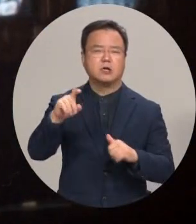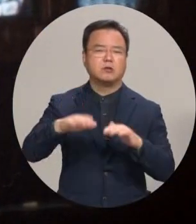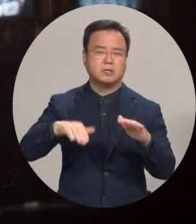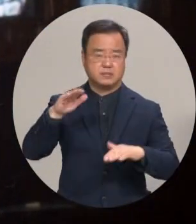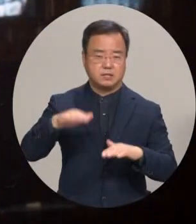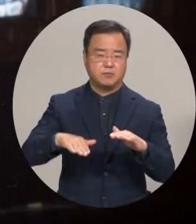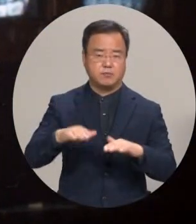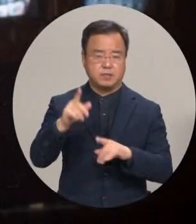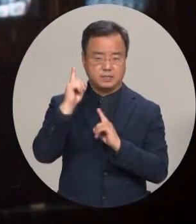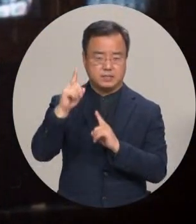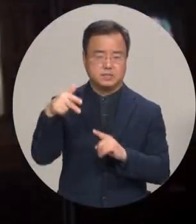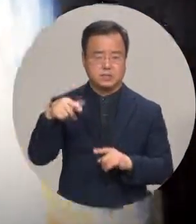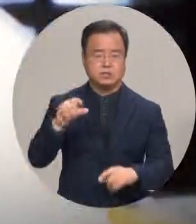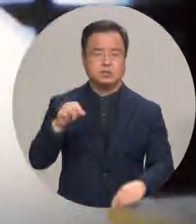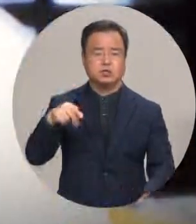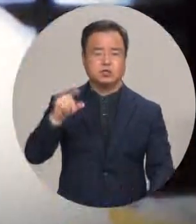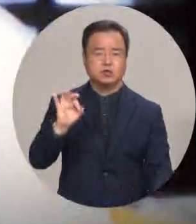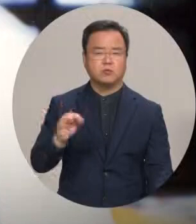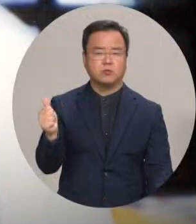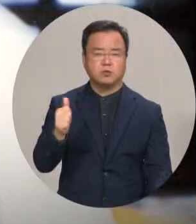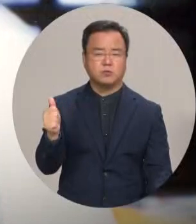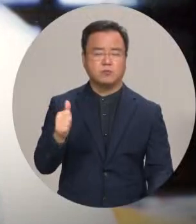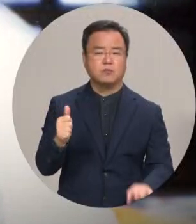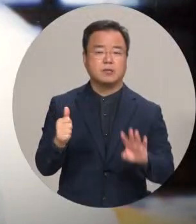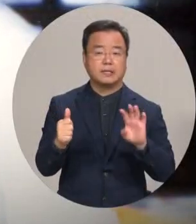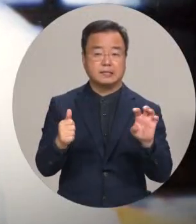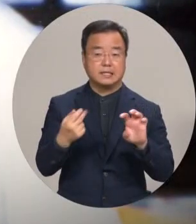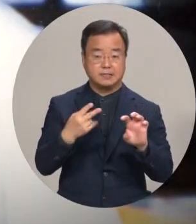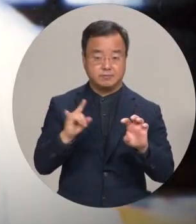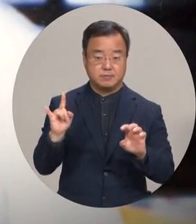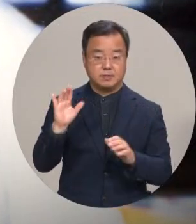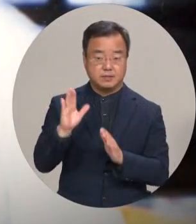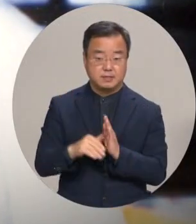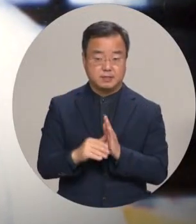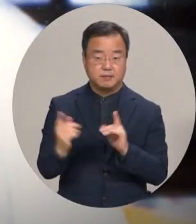이정성 테크니션은 그의 나이 40대 백 작가를 만났습니다.